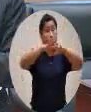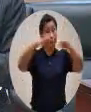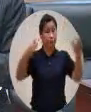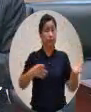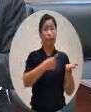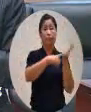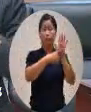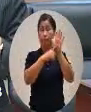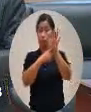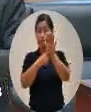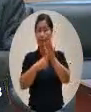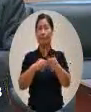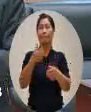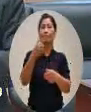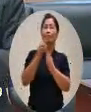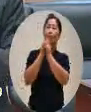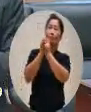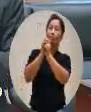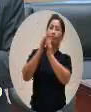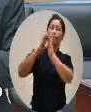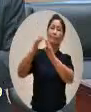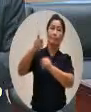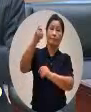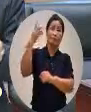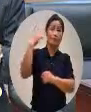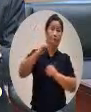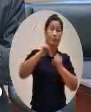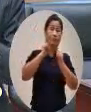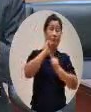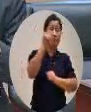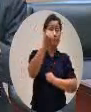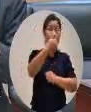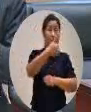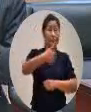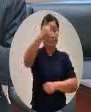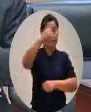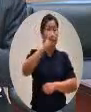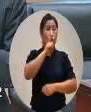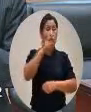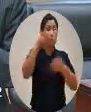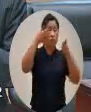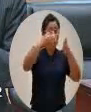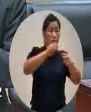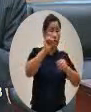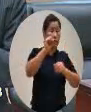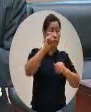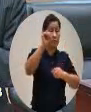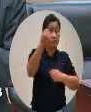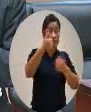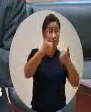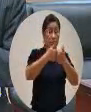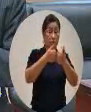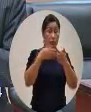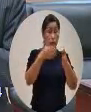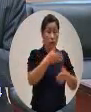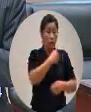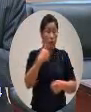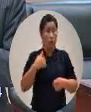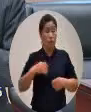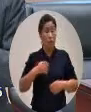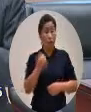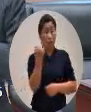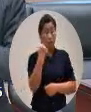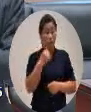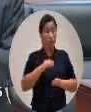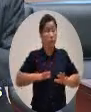那我們議會那天議長也有特別答應了這個議會的這個對於這個這個能力發展中心的經